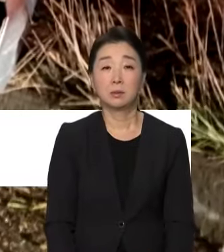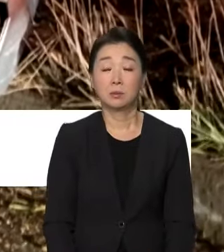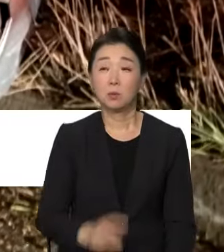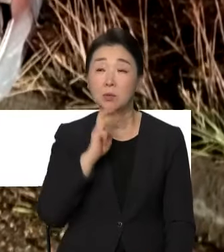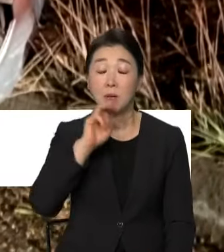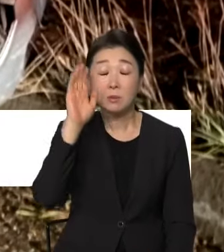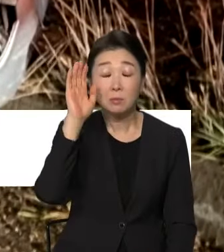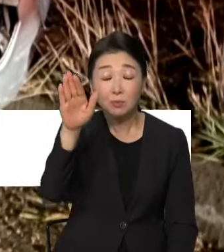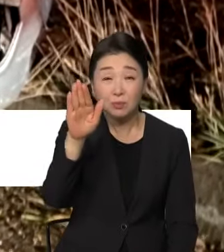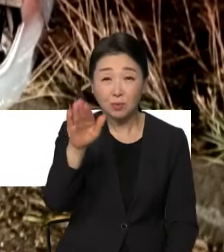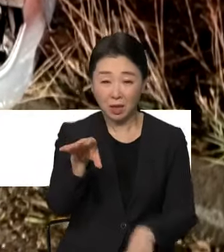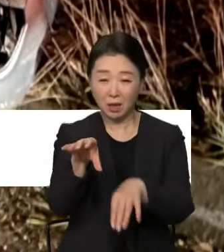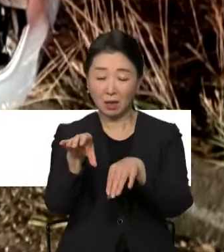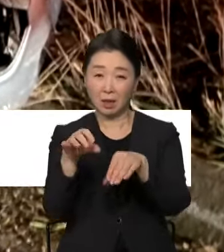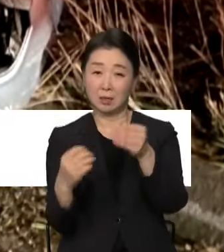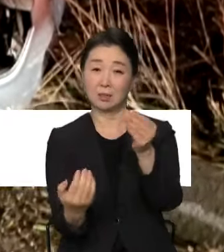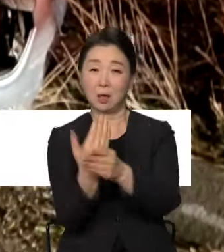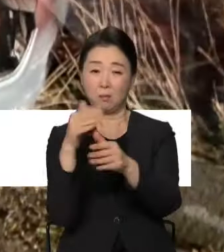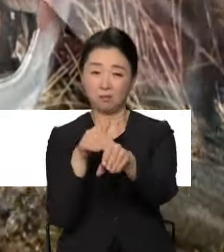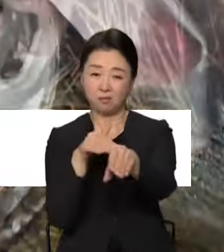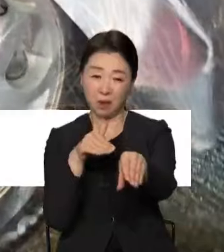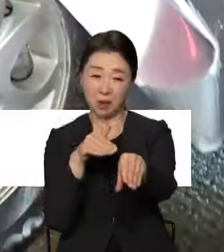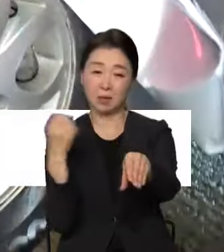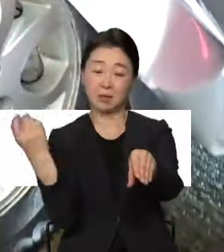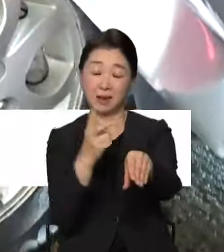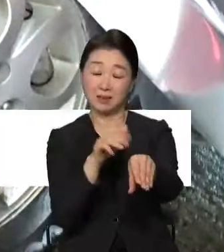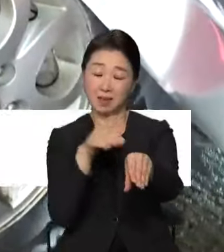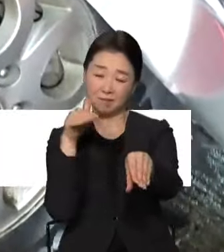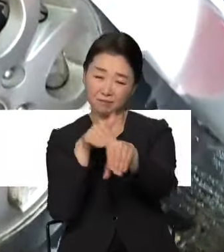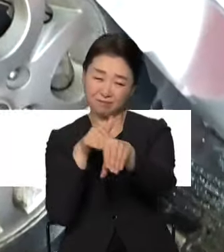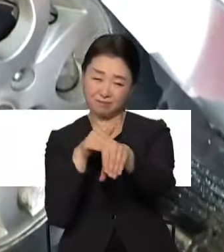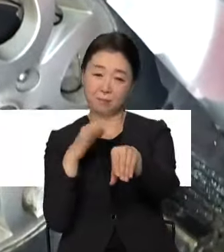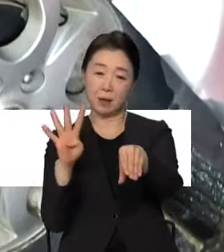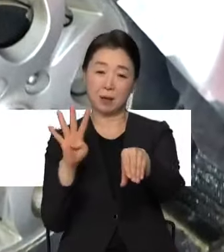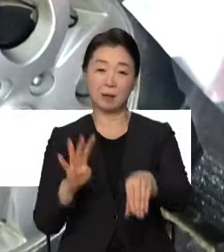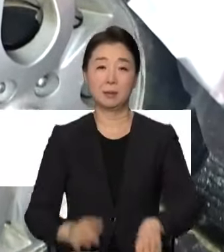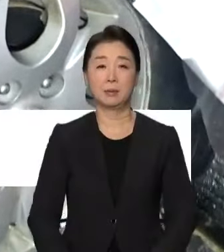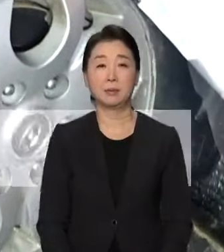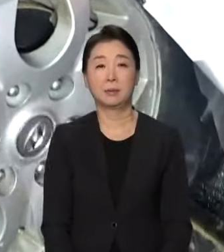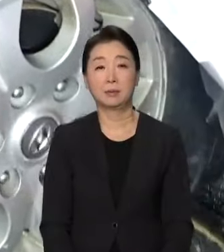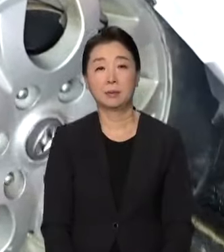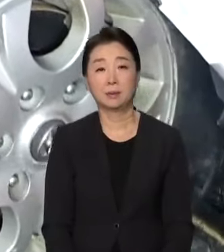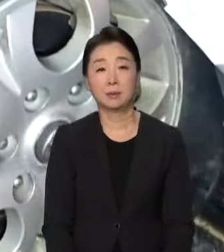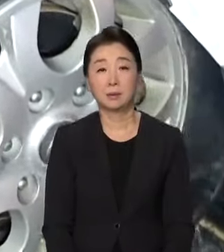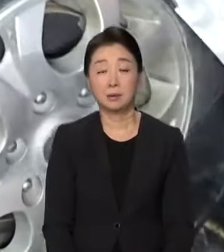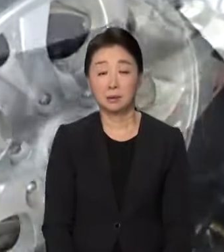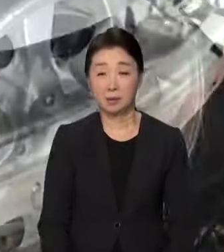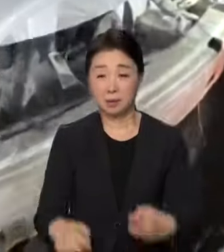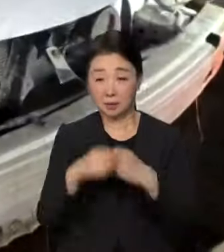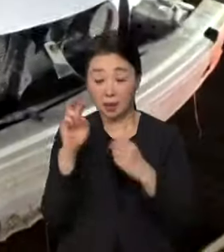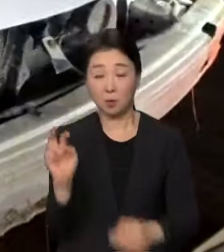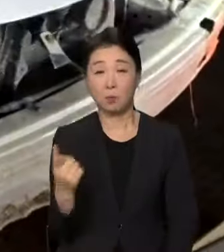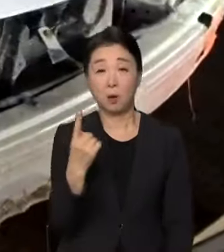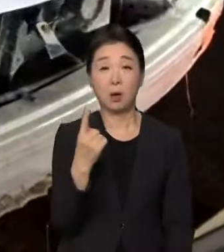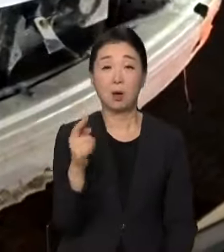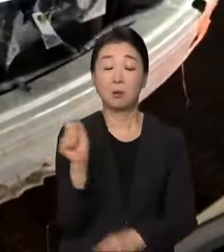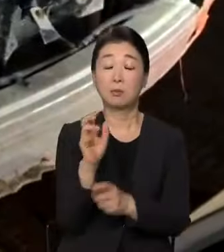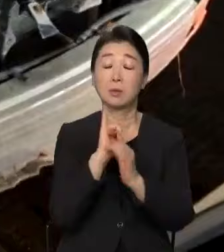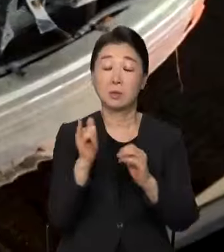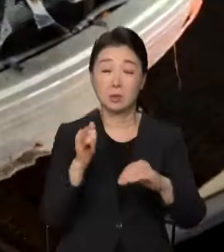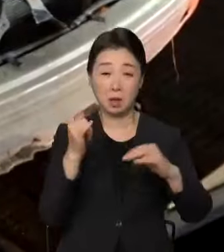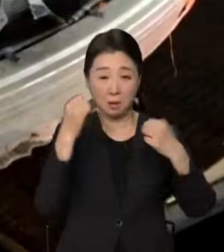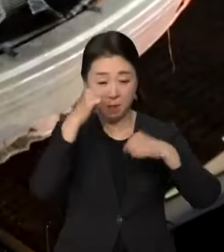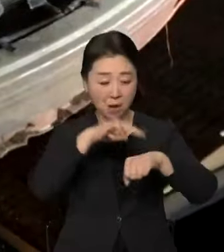30분 뒤 사고 여파로 차량들이 정체하던 중 또 다른 차 넉 대가 다시 부딪혔습니다. 이 사고로 운전자 한 명이 발목이 부러지는